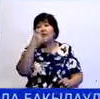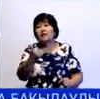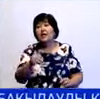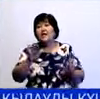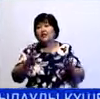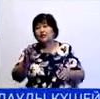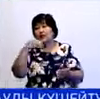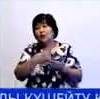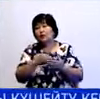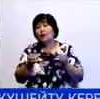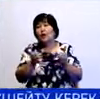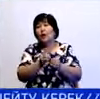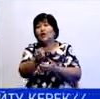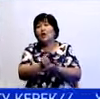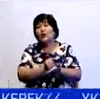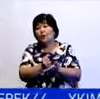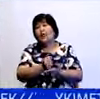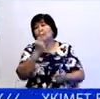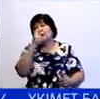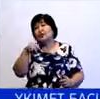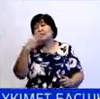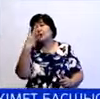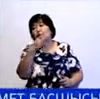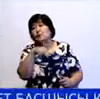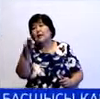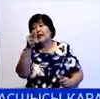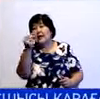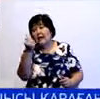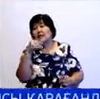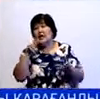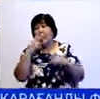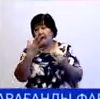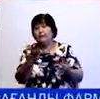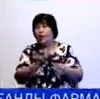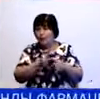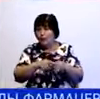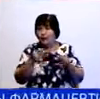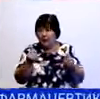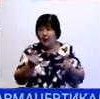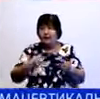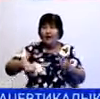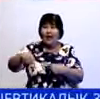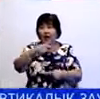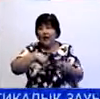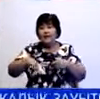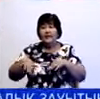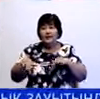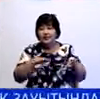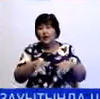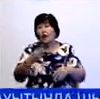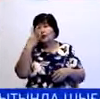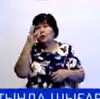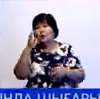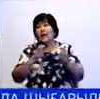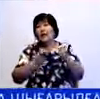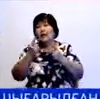жергілікті бюджеттен тұрақтандыру қорына 1.4 миллиард теңге қаржы қаралыпты. Осы қаражат айналым схемасы бойынша 4